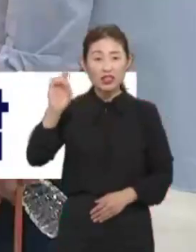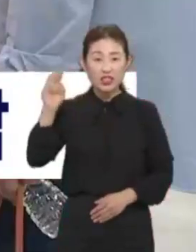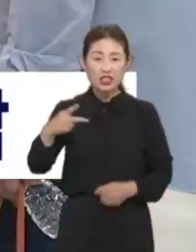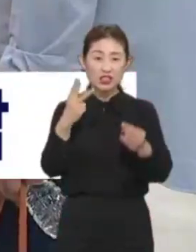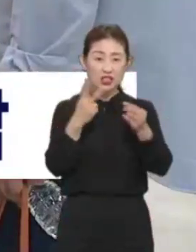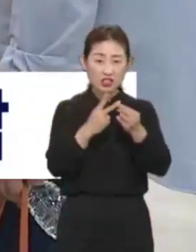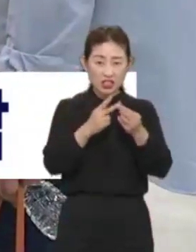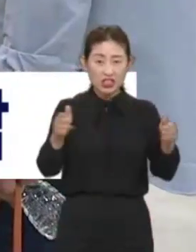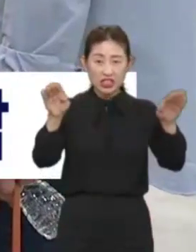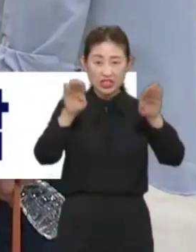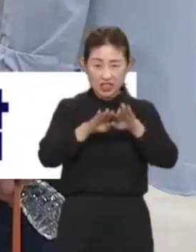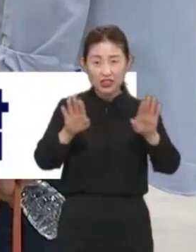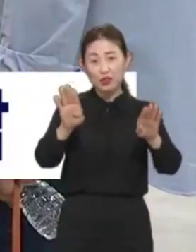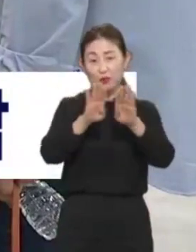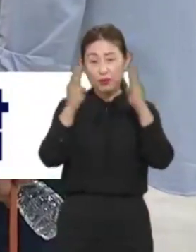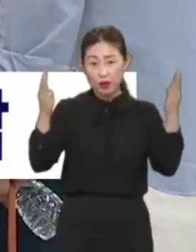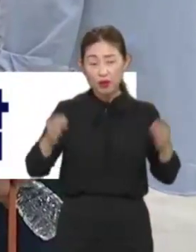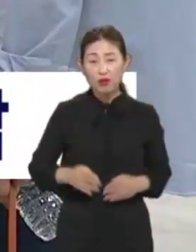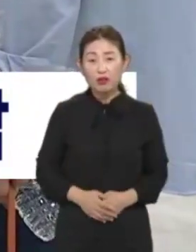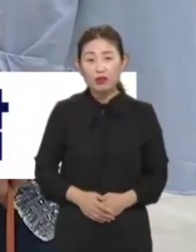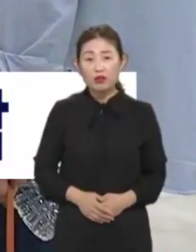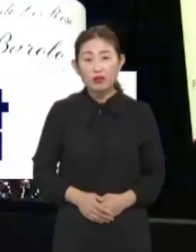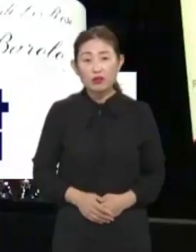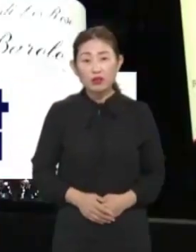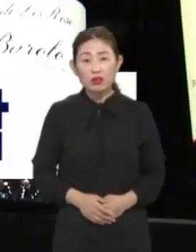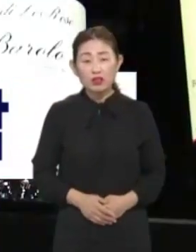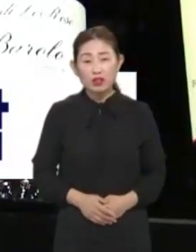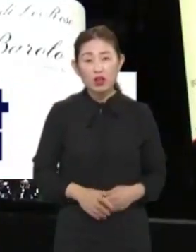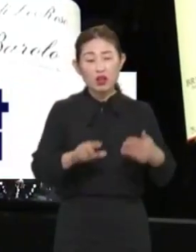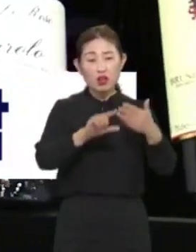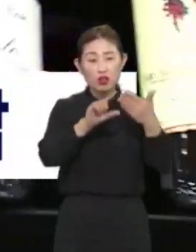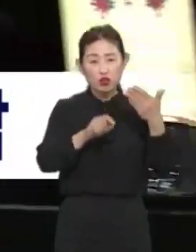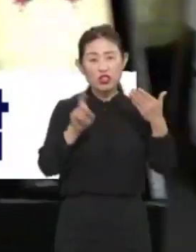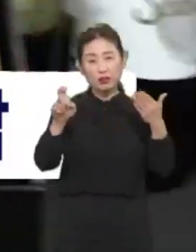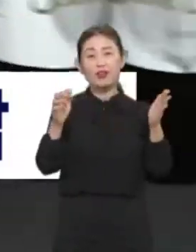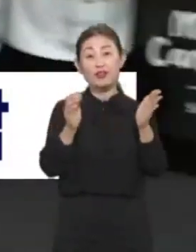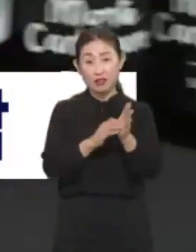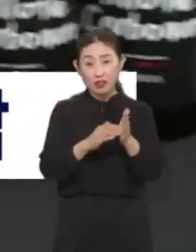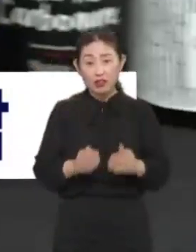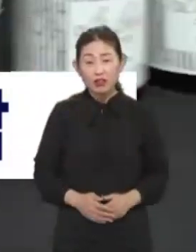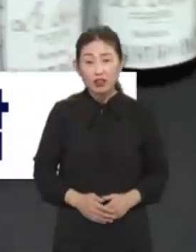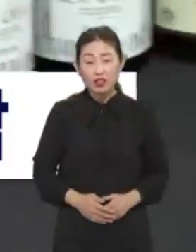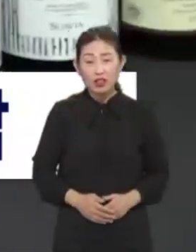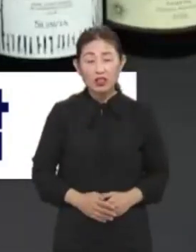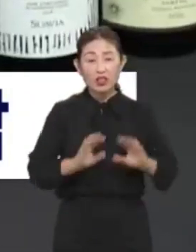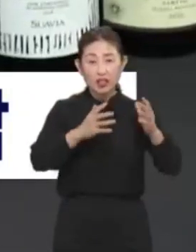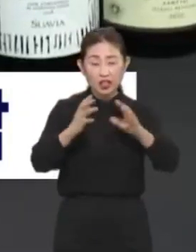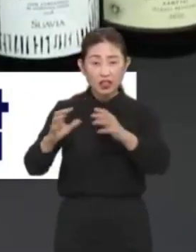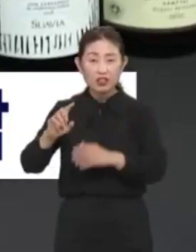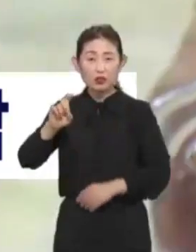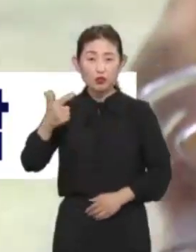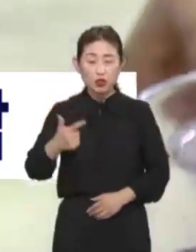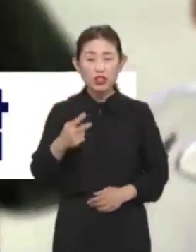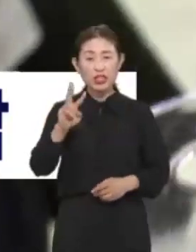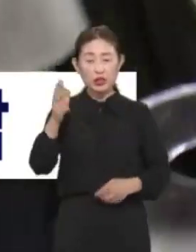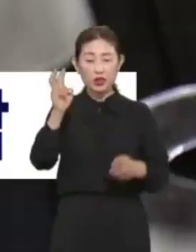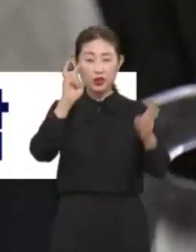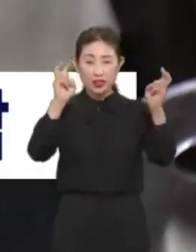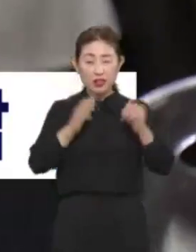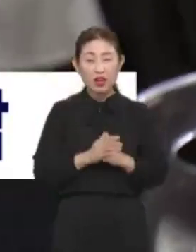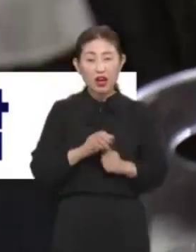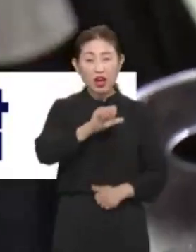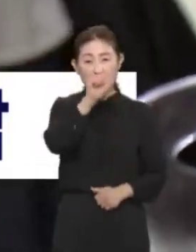센터 제2전시장에서 막을 올렸습니다. 10일까지 이어지는 이 행사에는 모두 16개국 200여 개 업체가